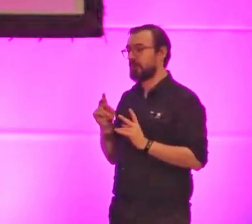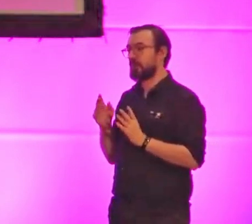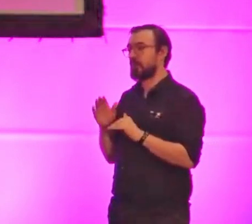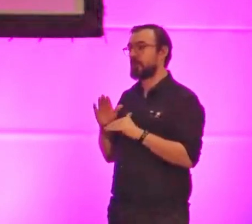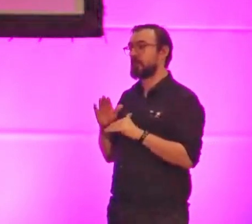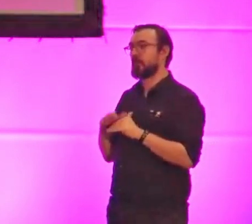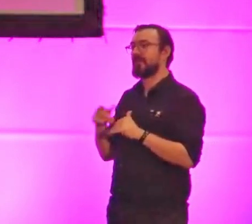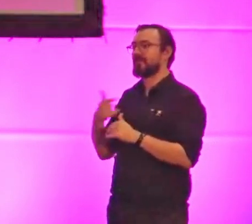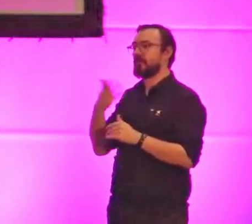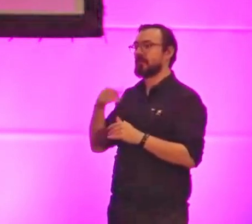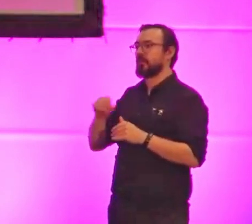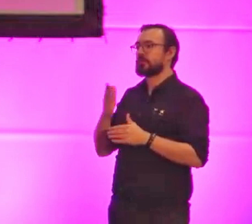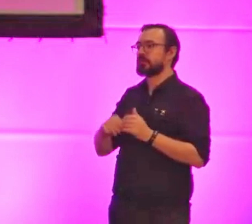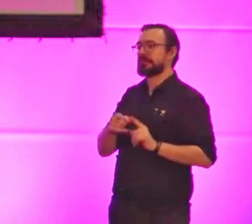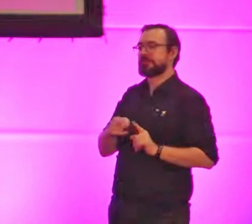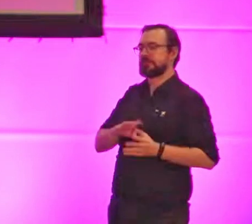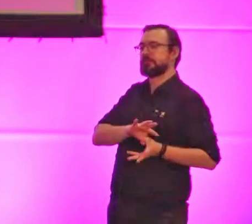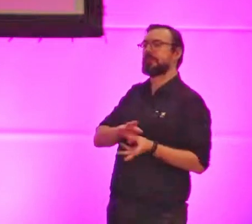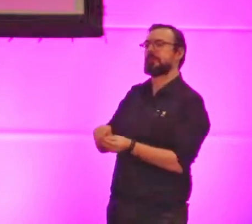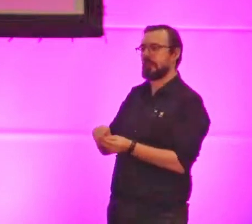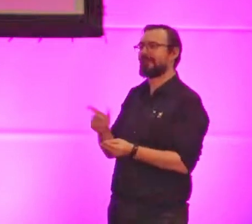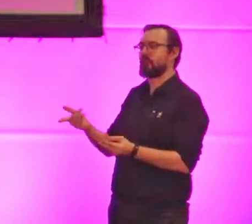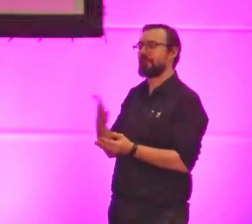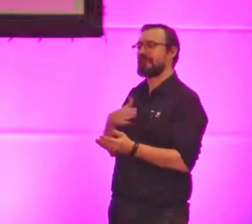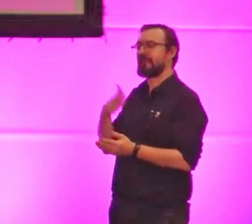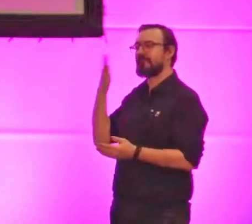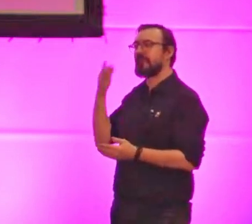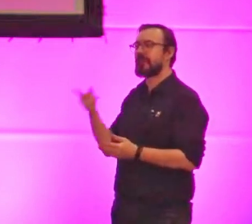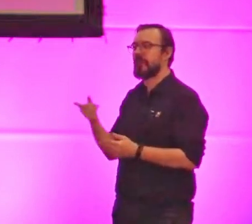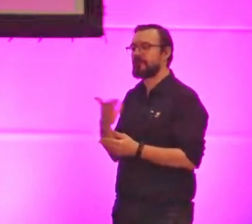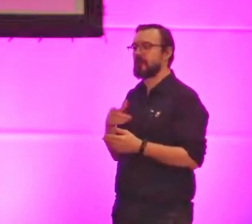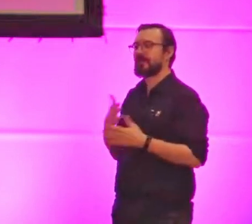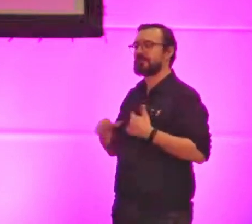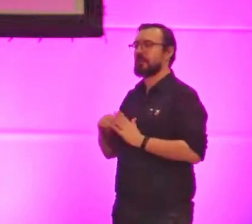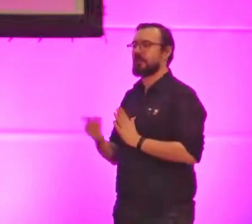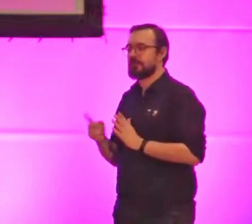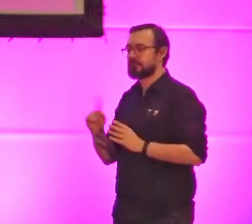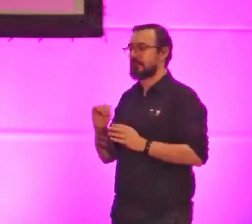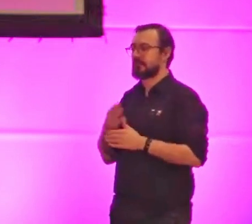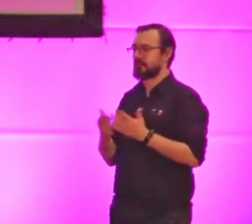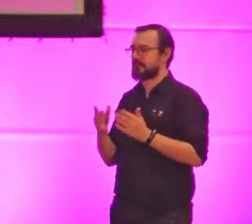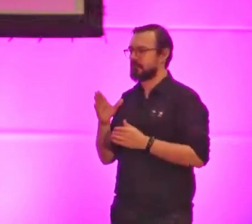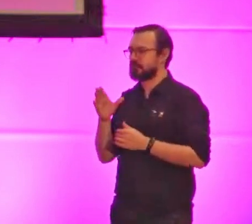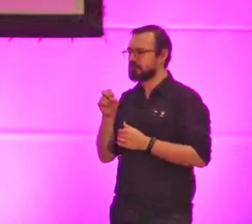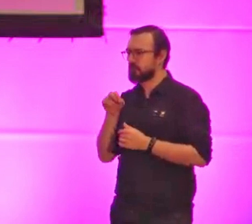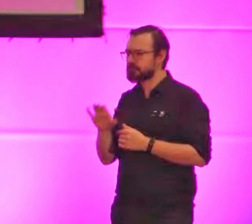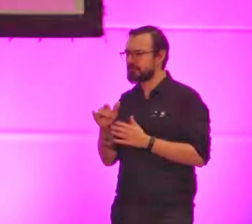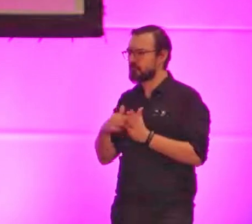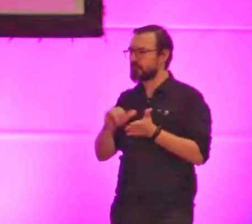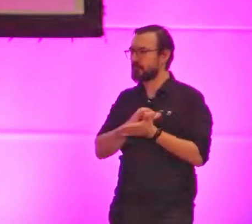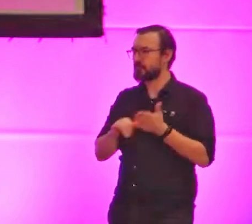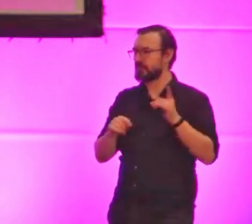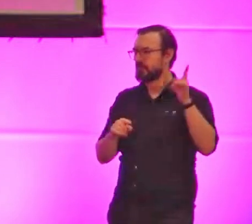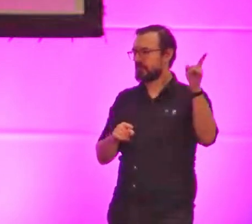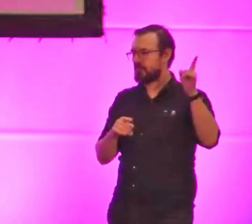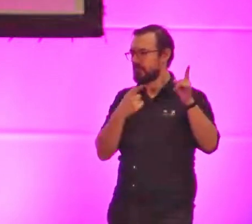dra vissa slutsatser vad de var intresserade av. Och sen erbjöd sig en advokat, John Seer från New York till Hogan